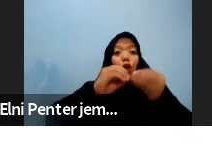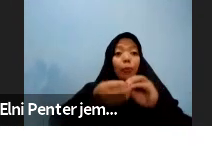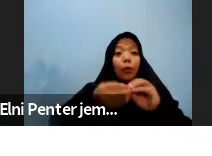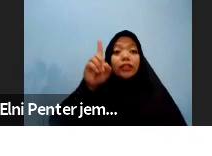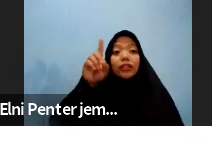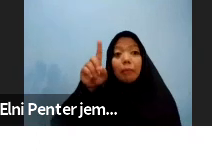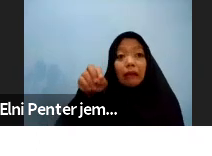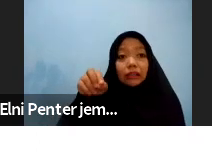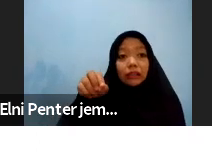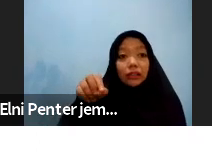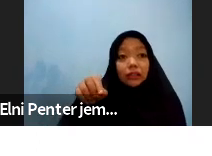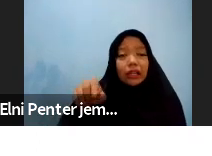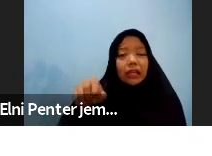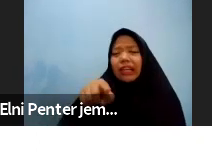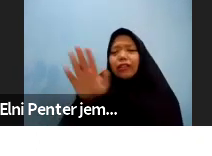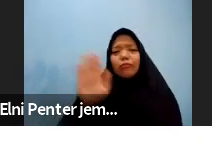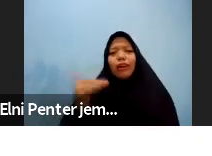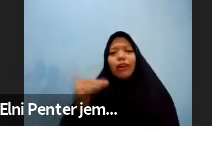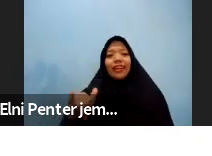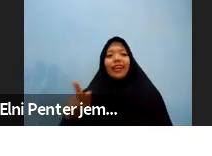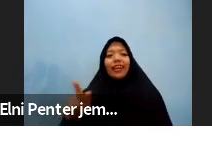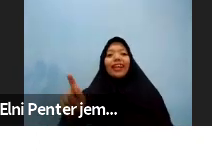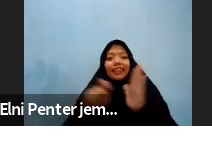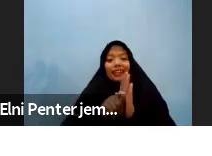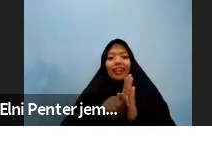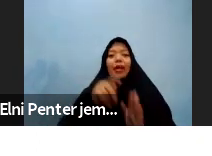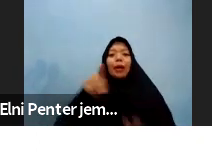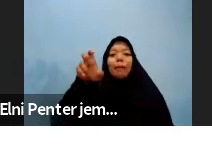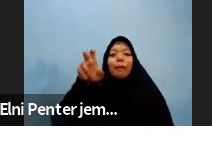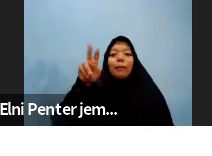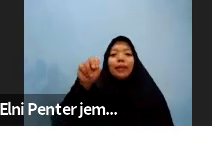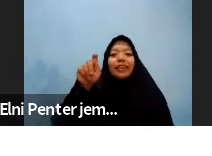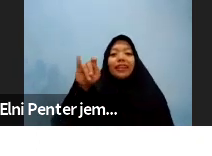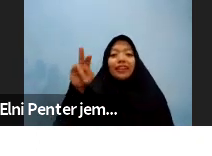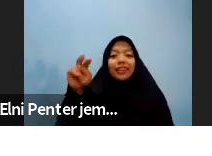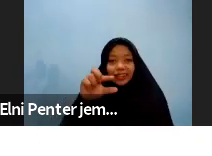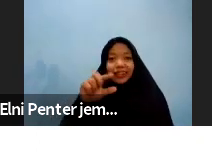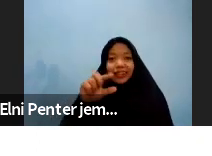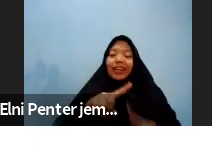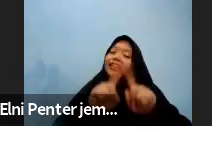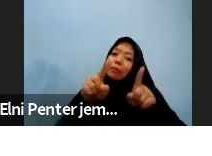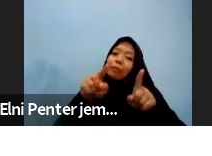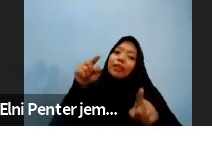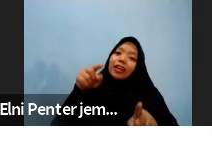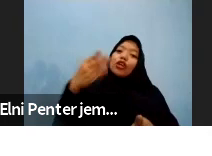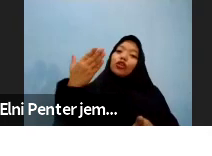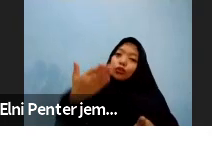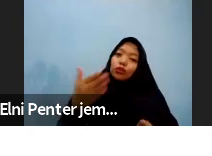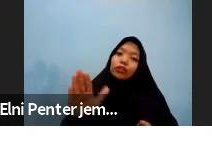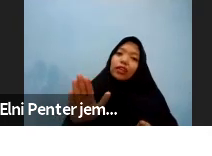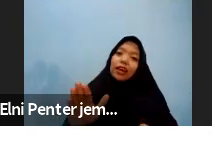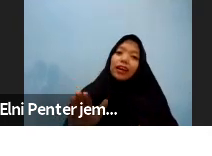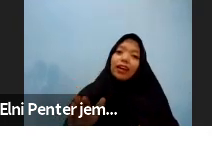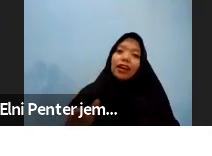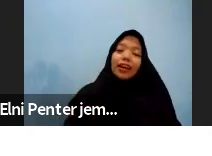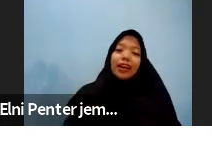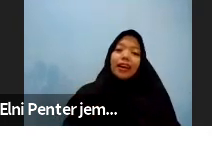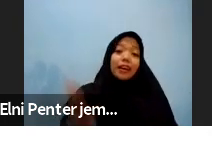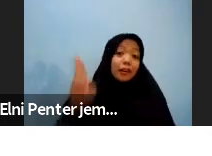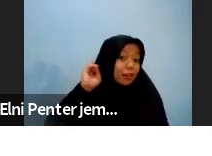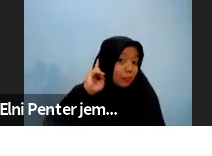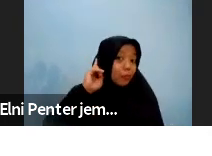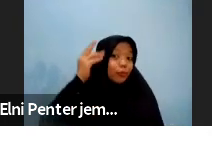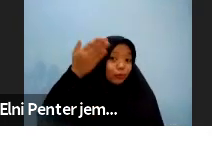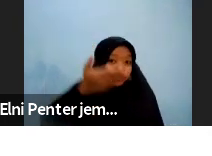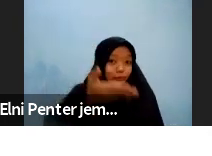terpenting tapi ini Kebetulan saya hadir di sini Saya ingin membawakan pada platform yang ke-11 website radio